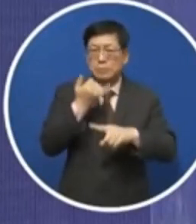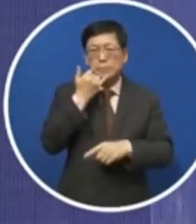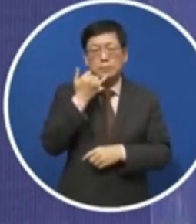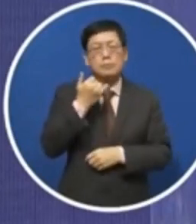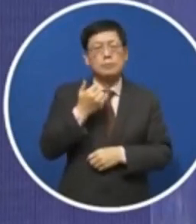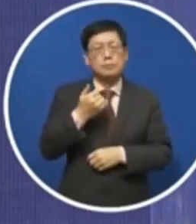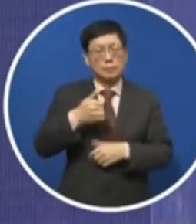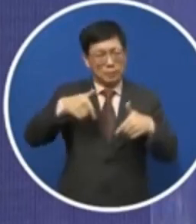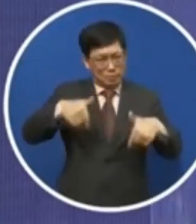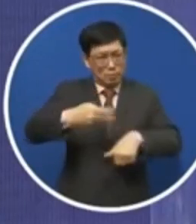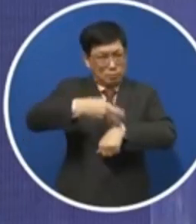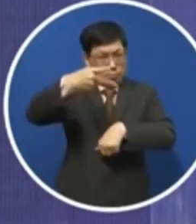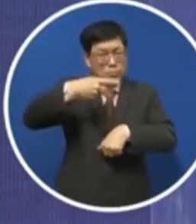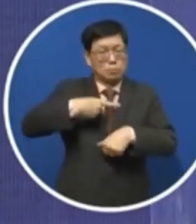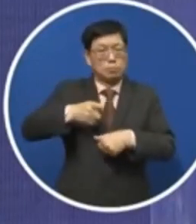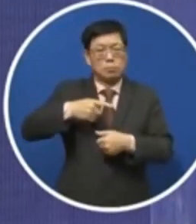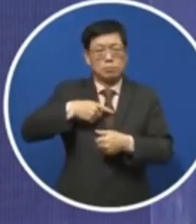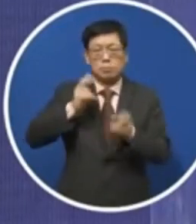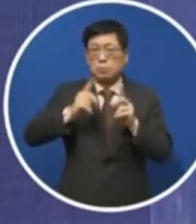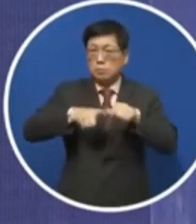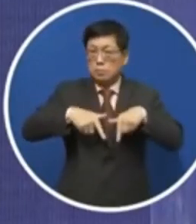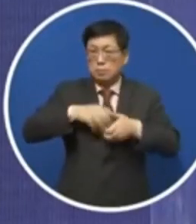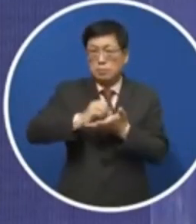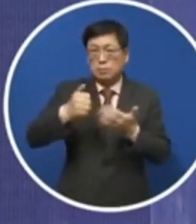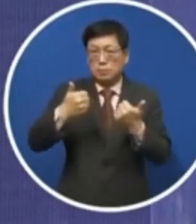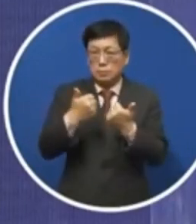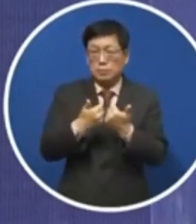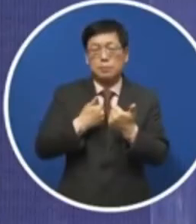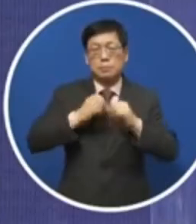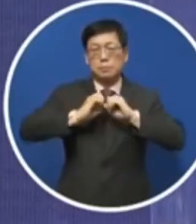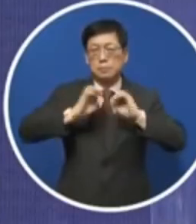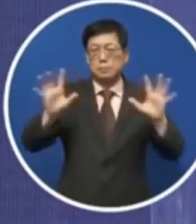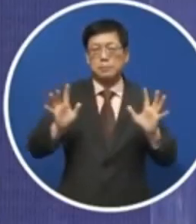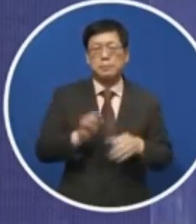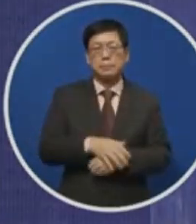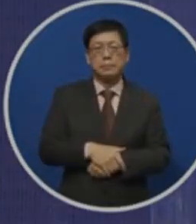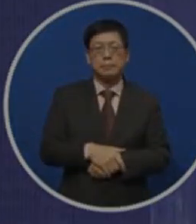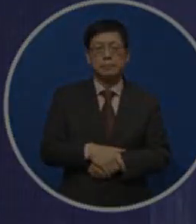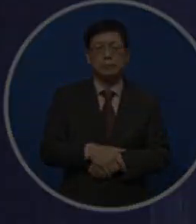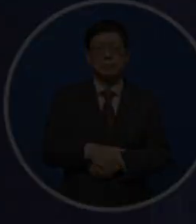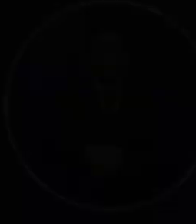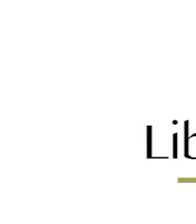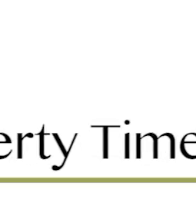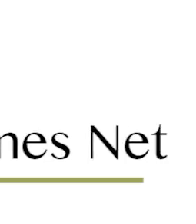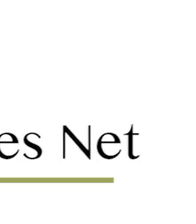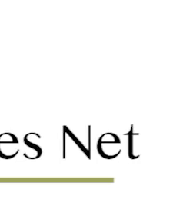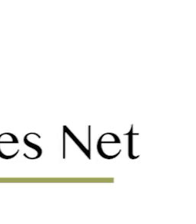会一并的在下午的指挥中心的记者会跟国荣同胞统一说明。